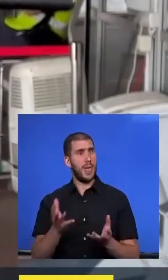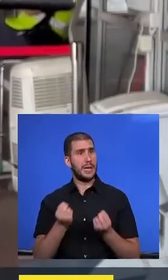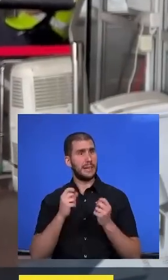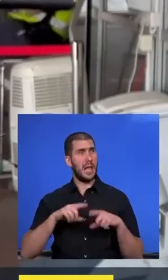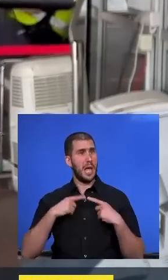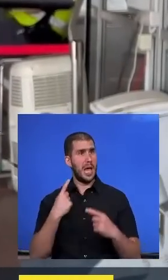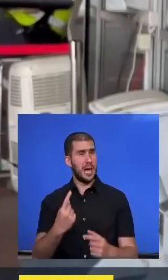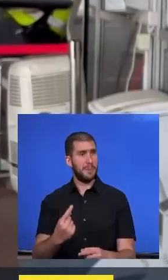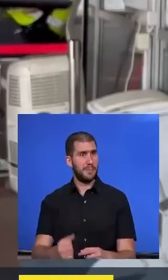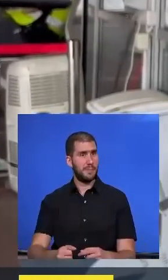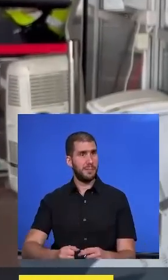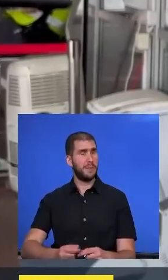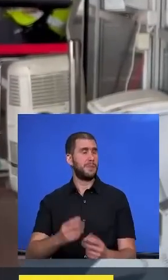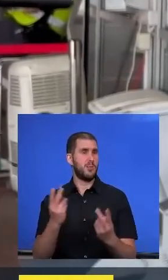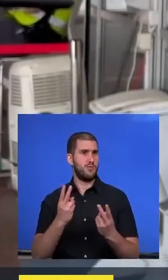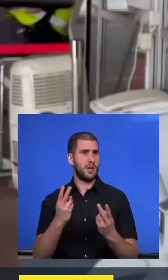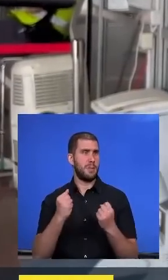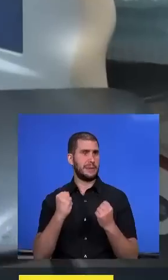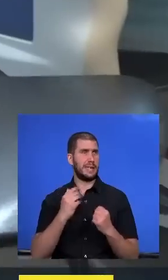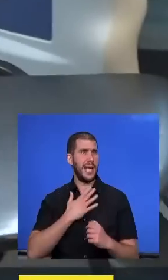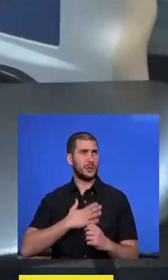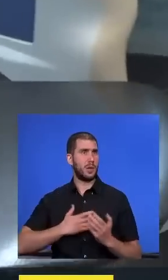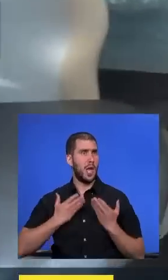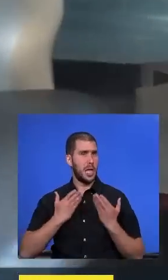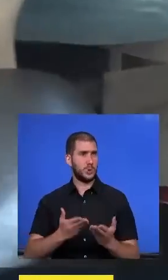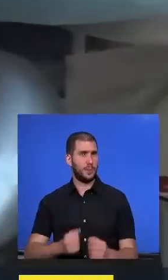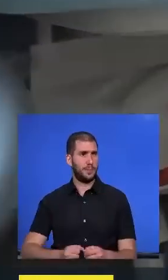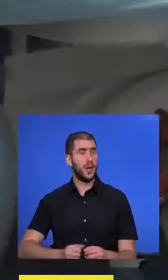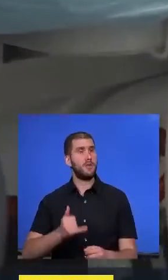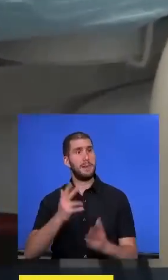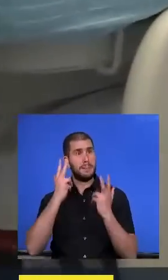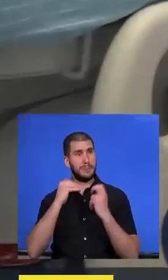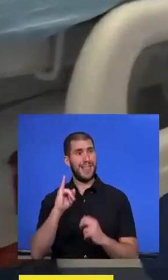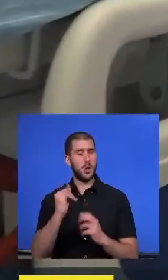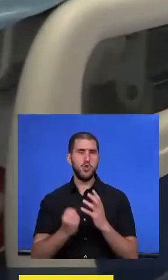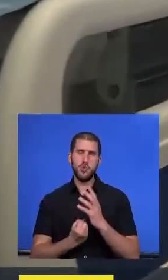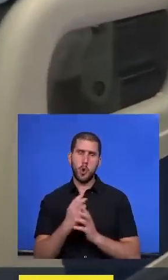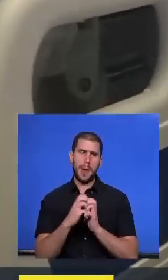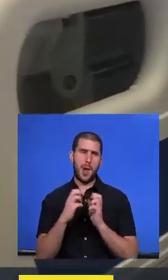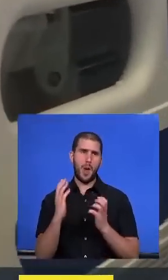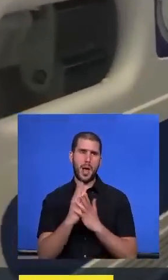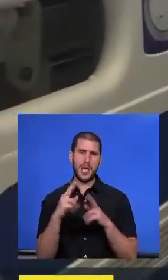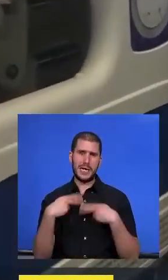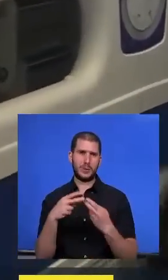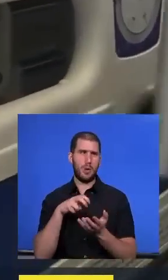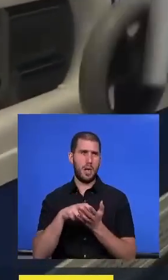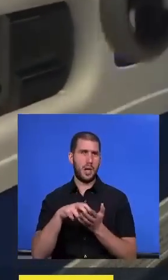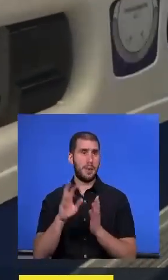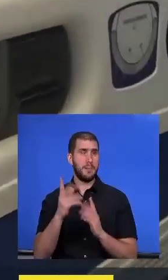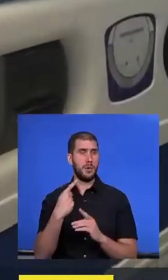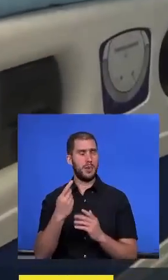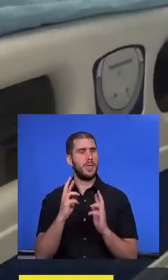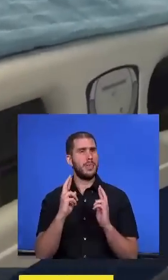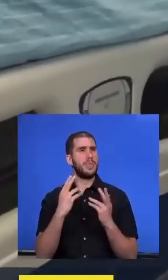חיים, מן הסתם מחזק את הרצון לעזור לו. כעת מצפה לירון שיקום ארוך עד שישוב ללכת. מה שמפיח בו